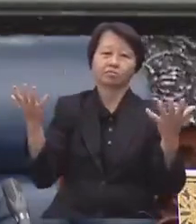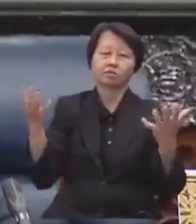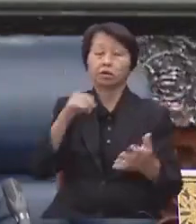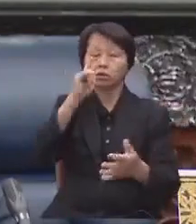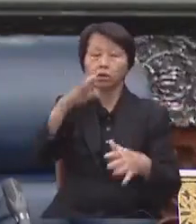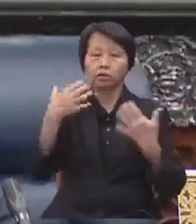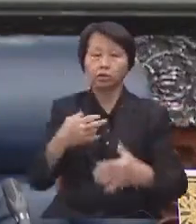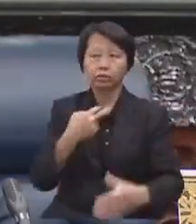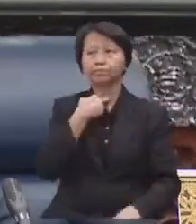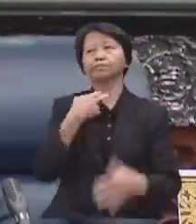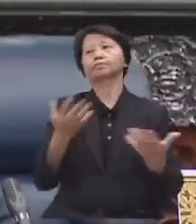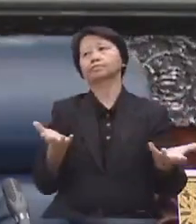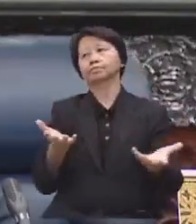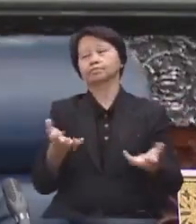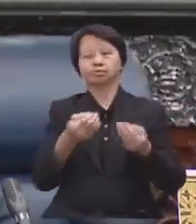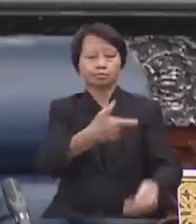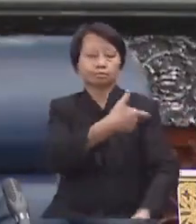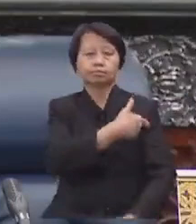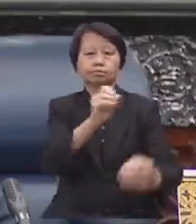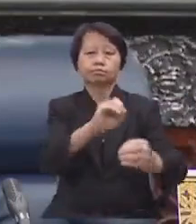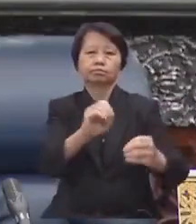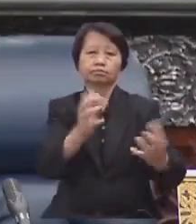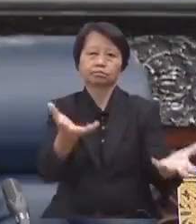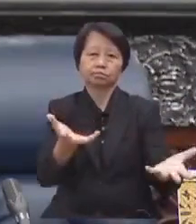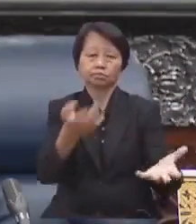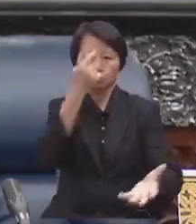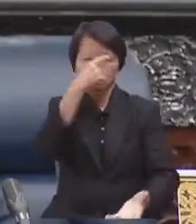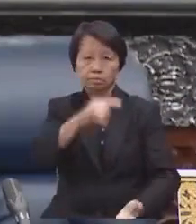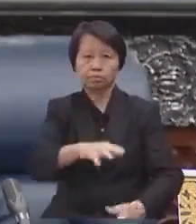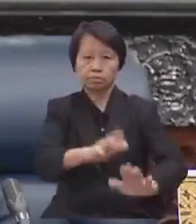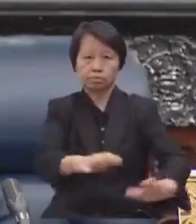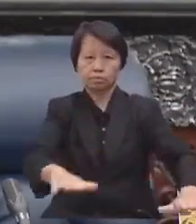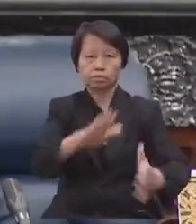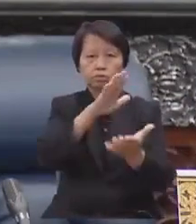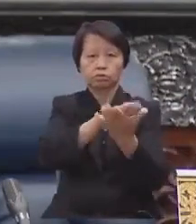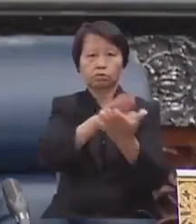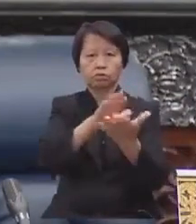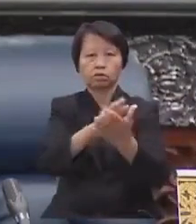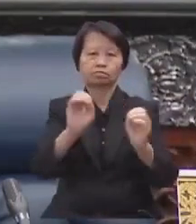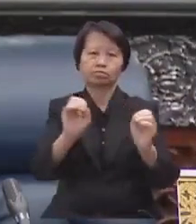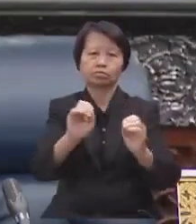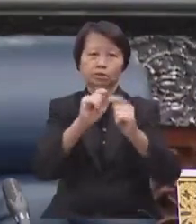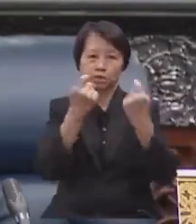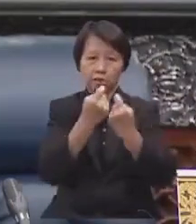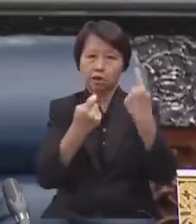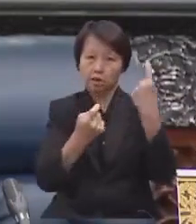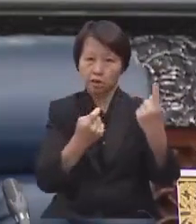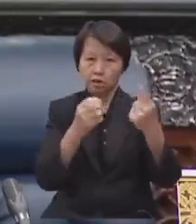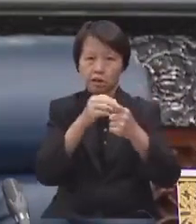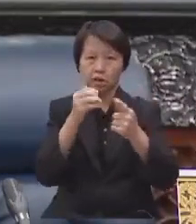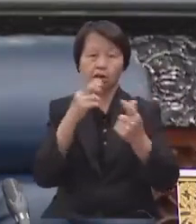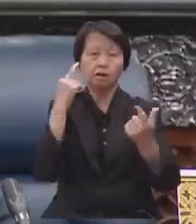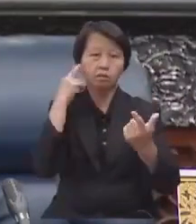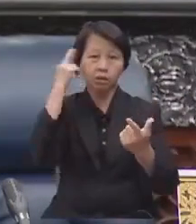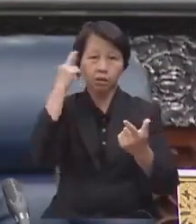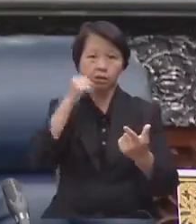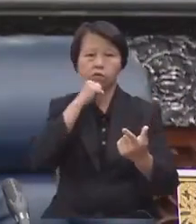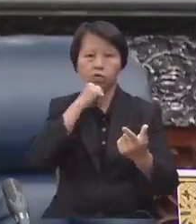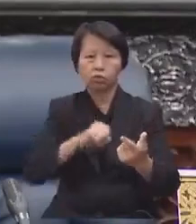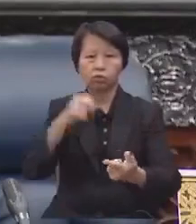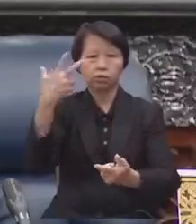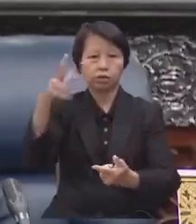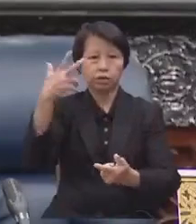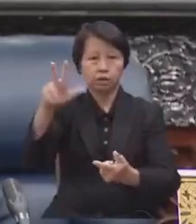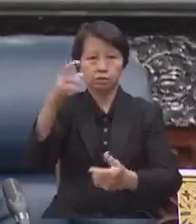mengganggu pelaksanaan pemberian imunisasi PB kepada murid-murid sekolah eee tingkatan satu atau remaja yang berusia